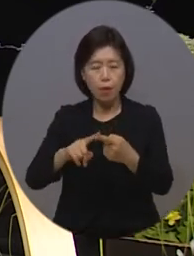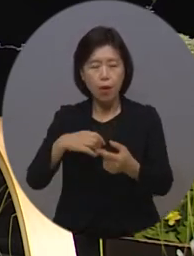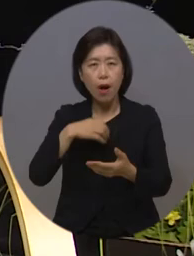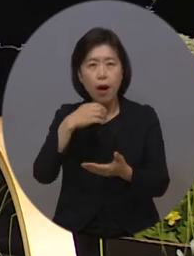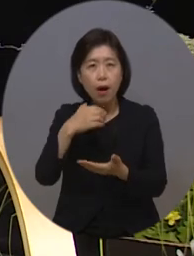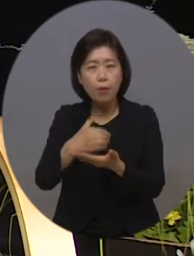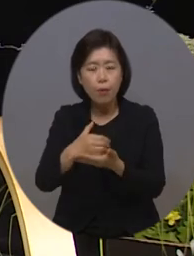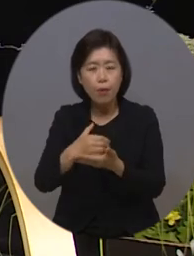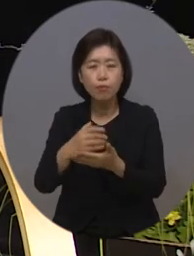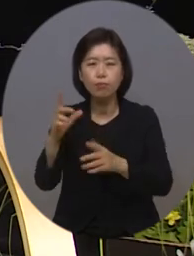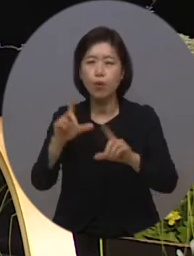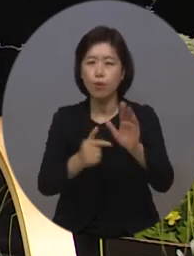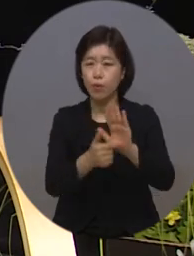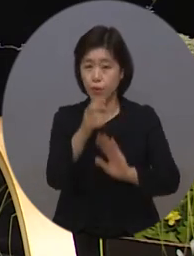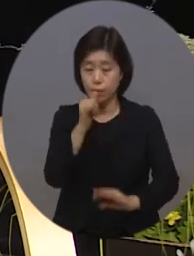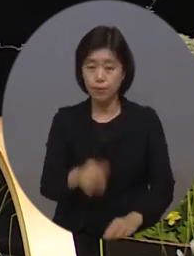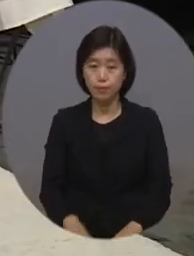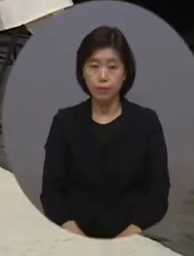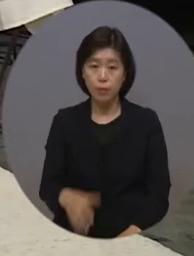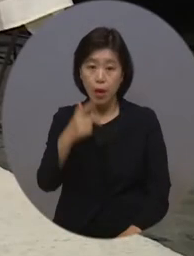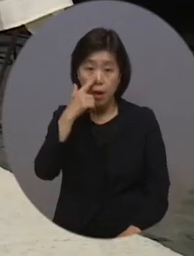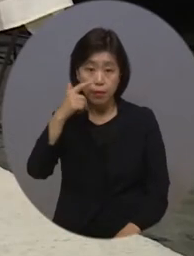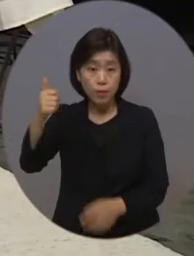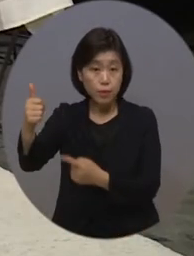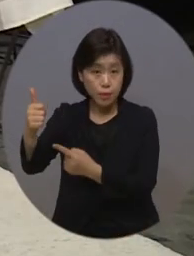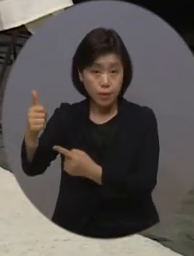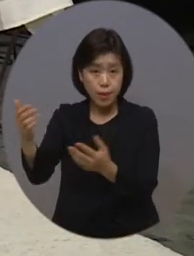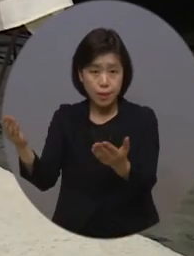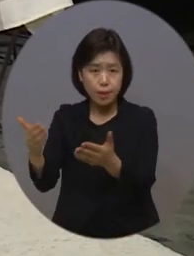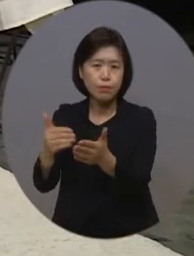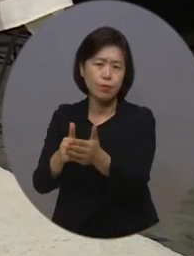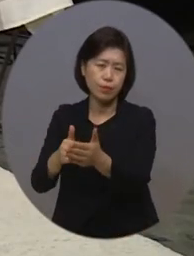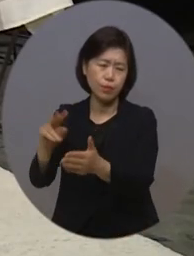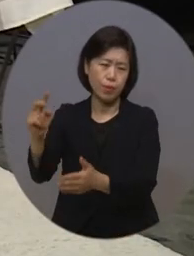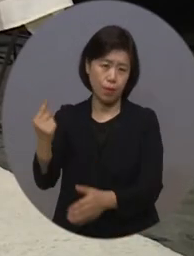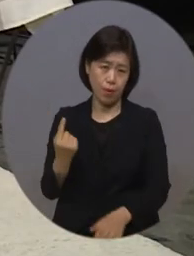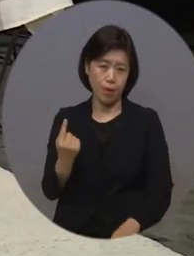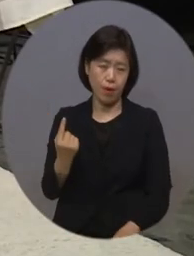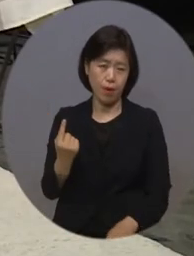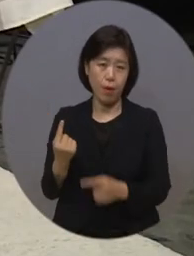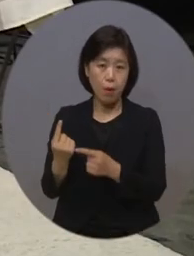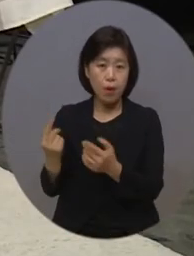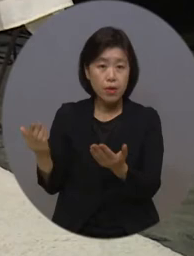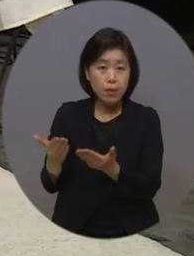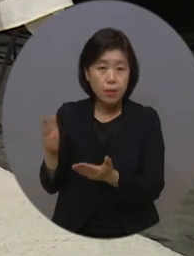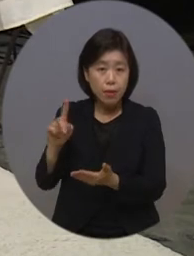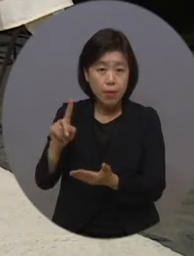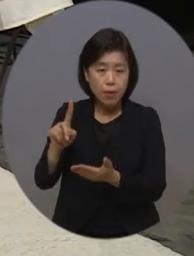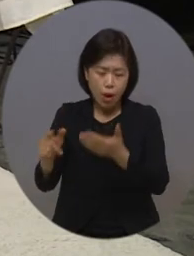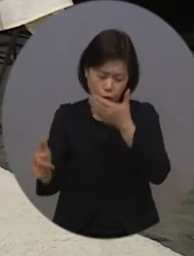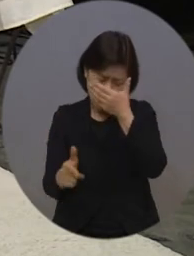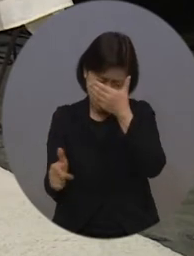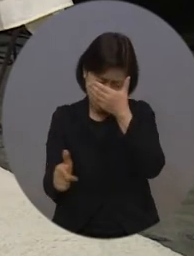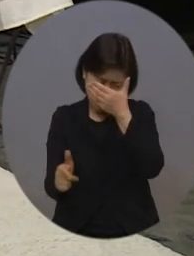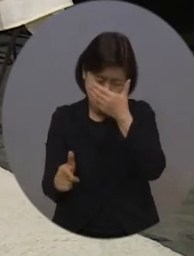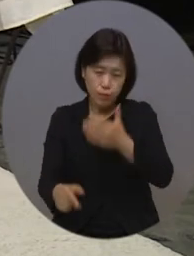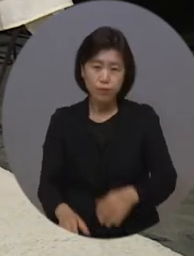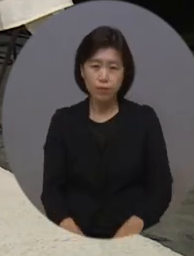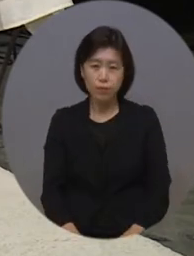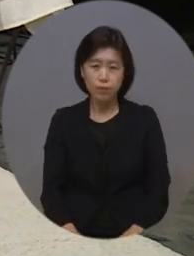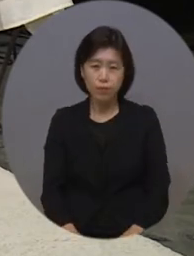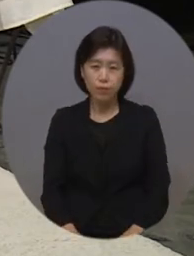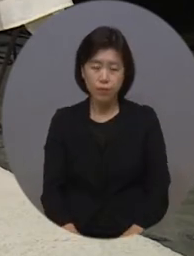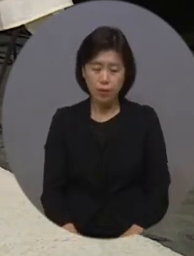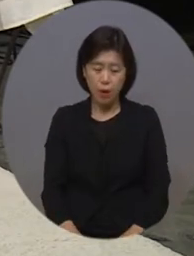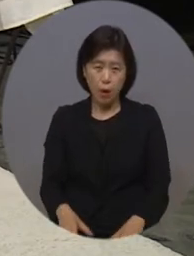아버지가 일을 마치고 퇴근합니다. 작품을 보면 아버지는 용접공이며 오물과 땀으로 젖어